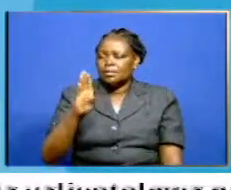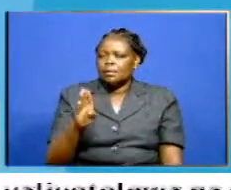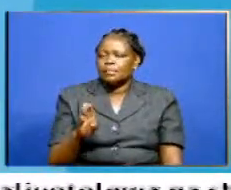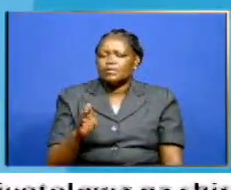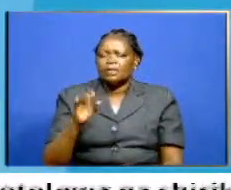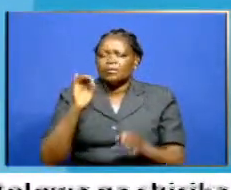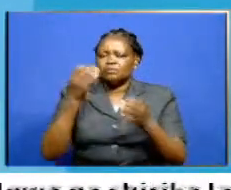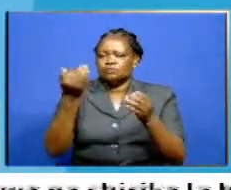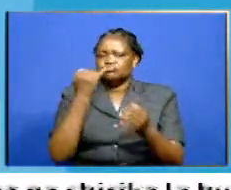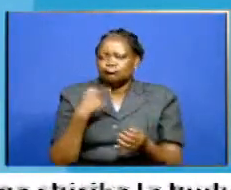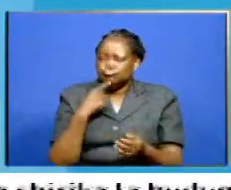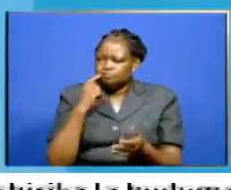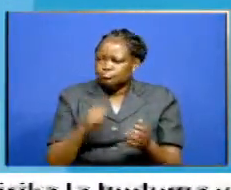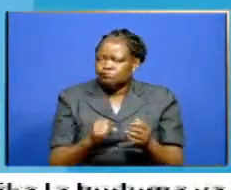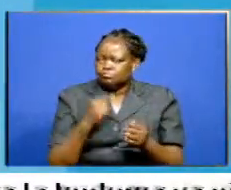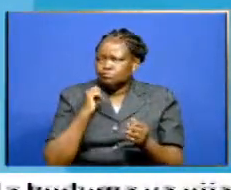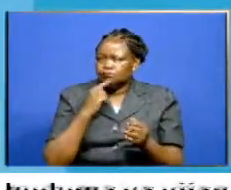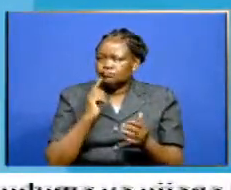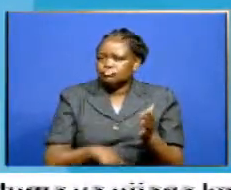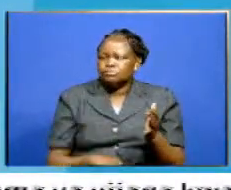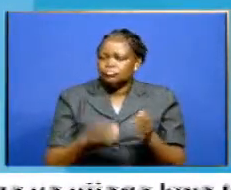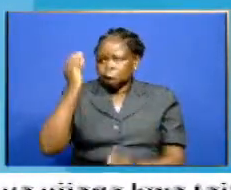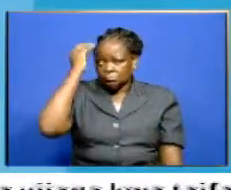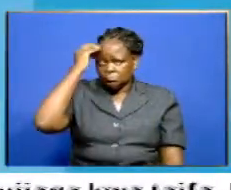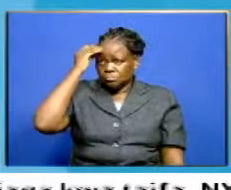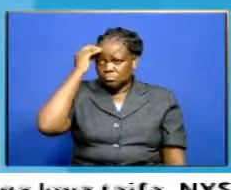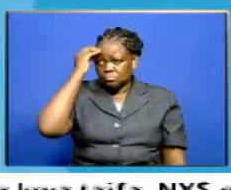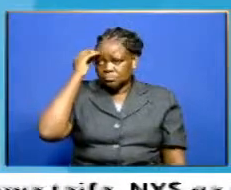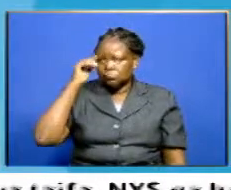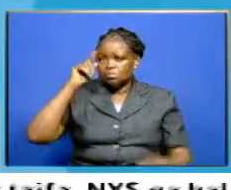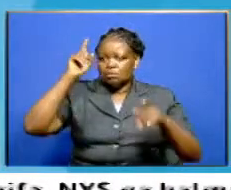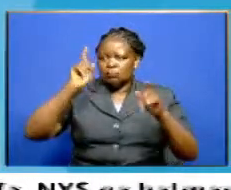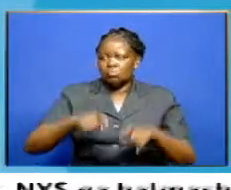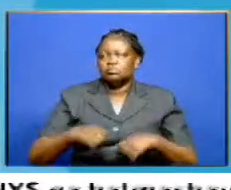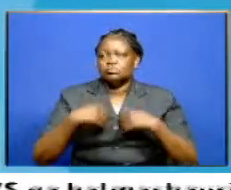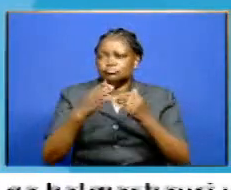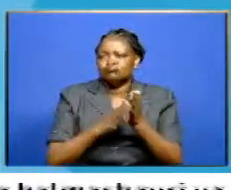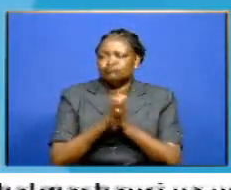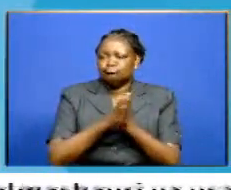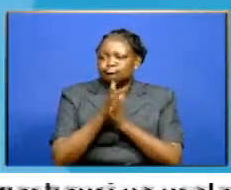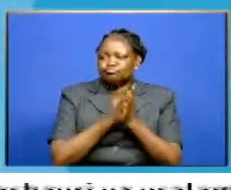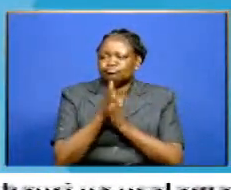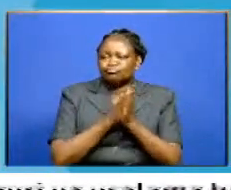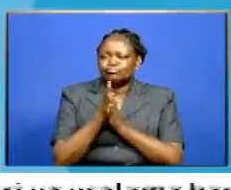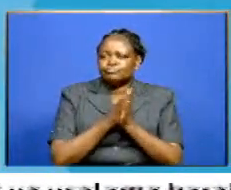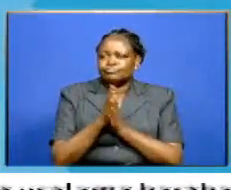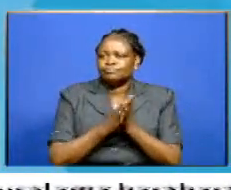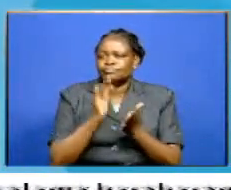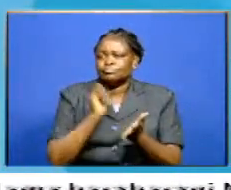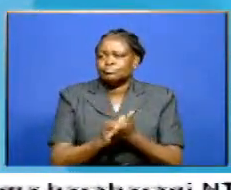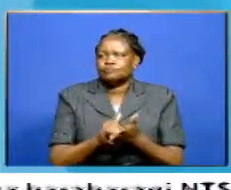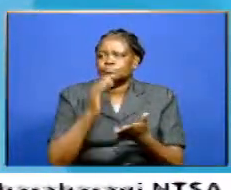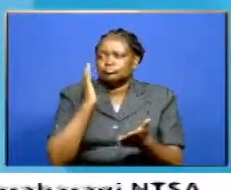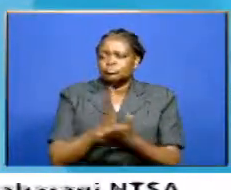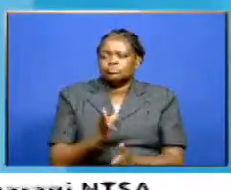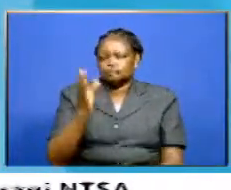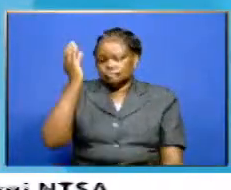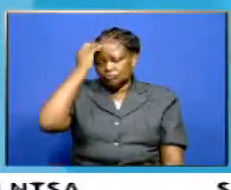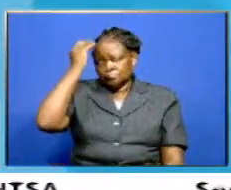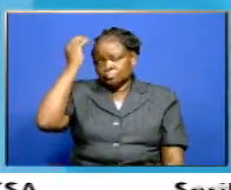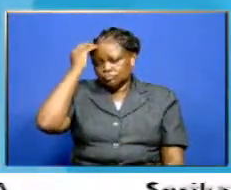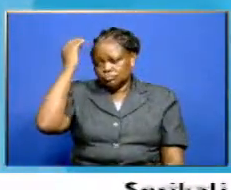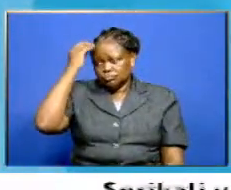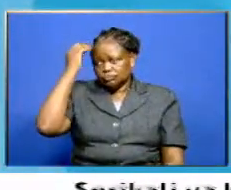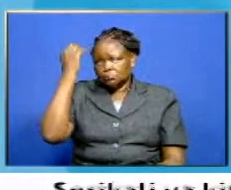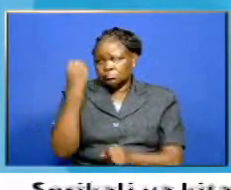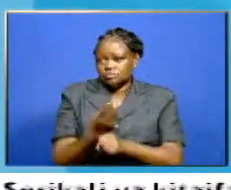ningeulizwa mimi, ningesema hawa wanafunzi wanafaa kupatiwa motisha kwamba uliweza kusoma katika shule ya